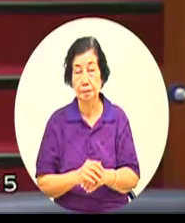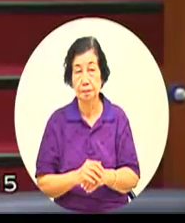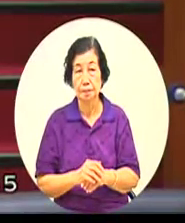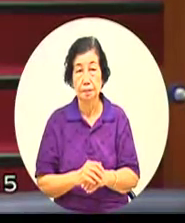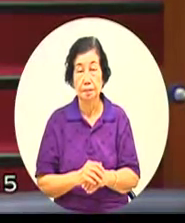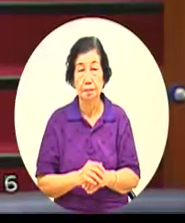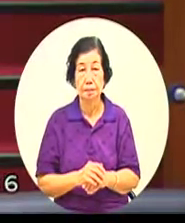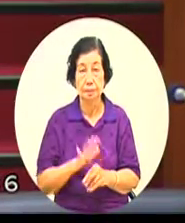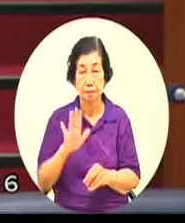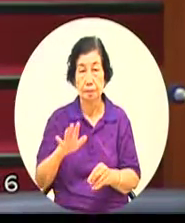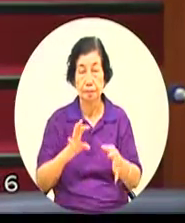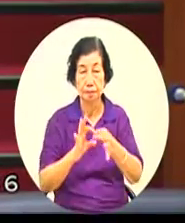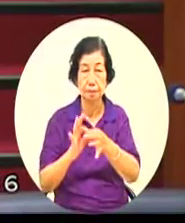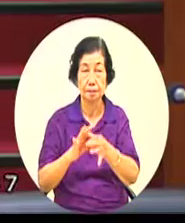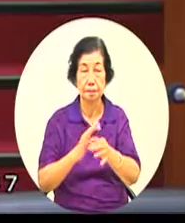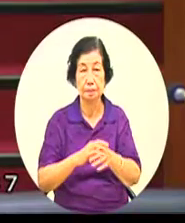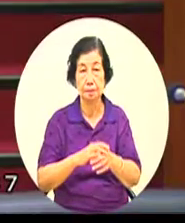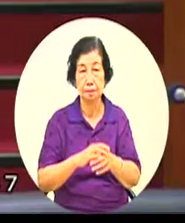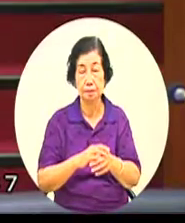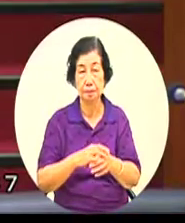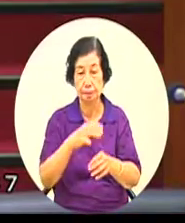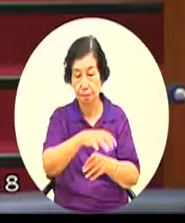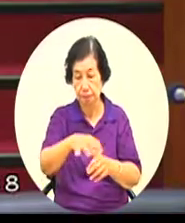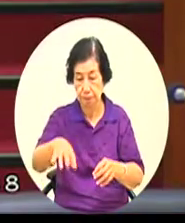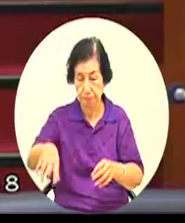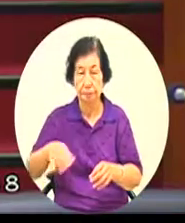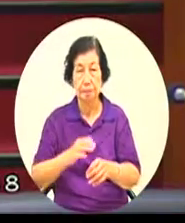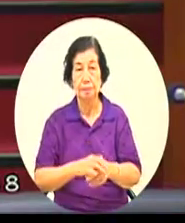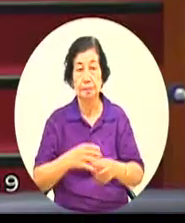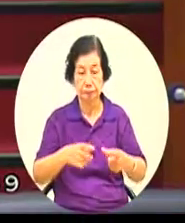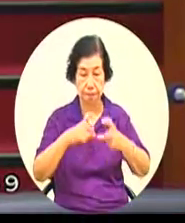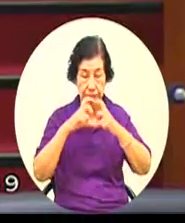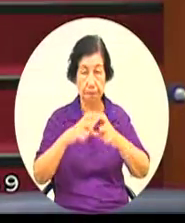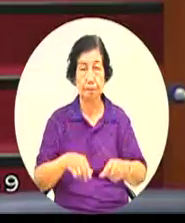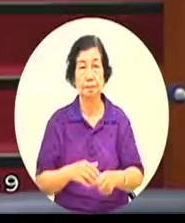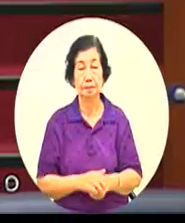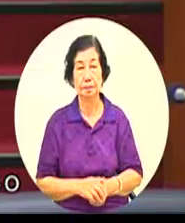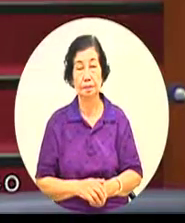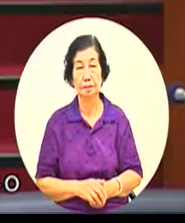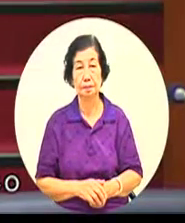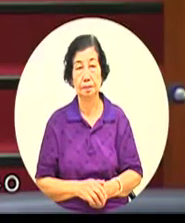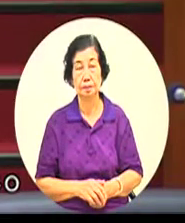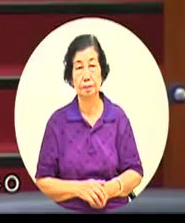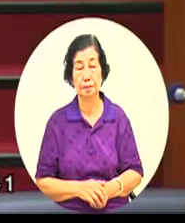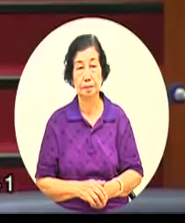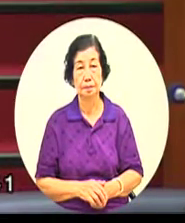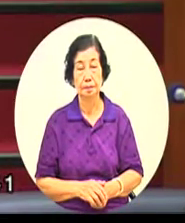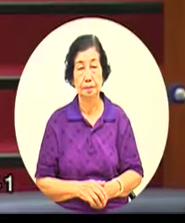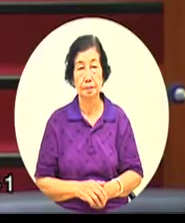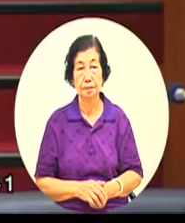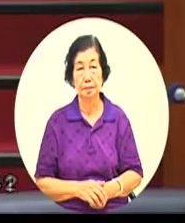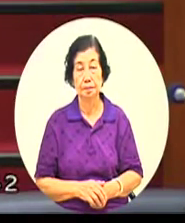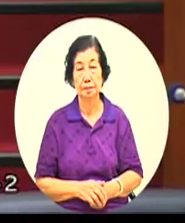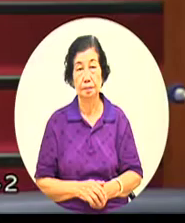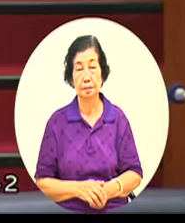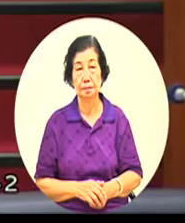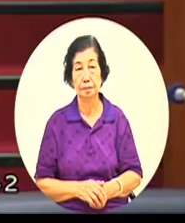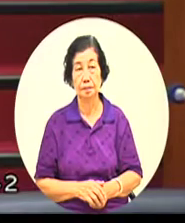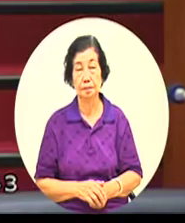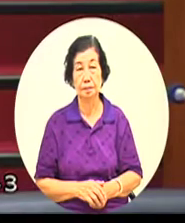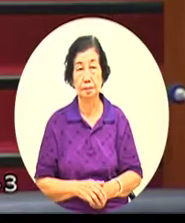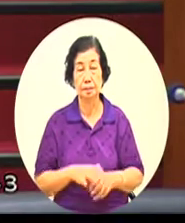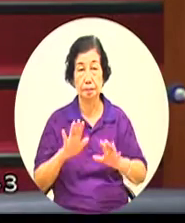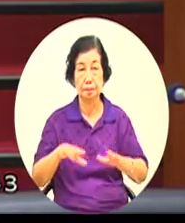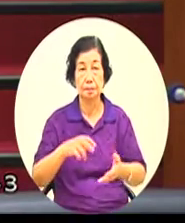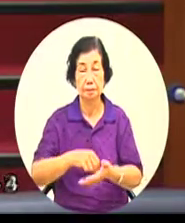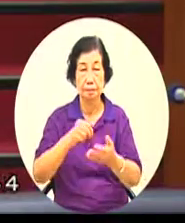这个单位这个做个回应了哈。那最后一点，我这边可能要提到附带的，就是